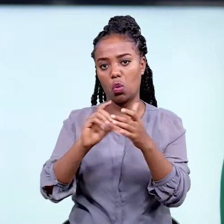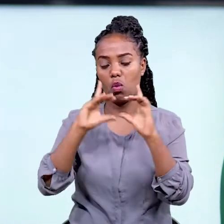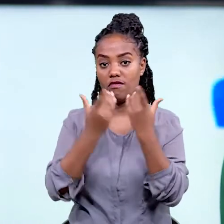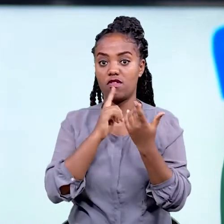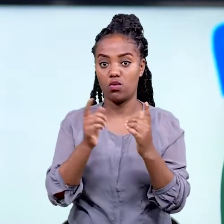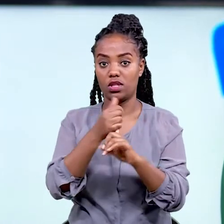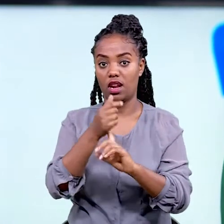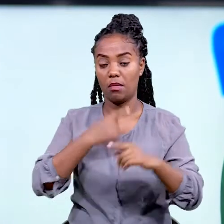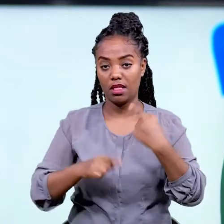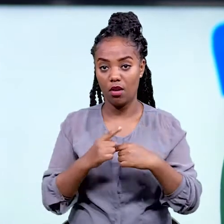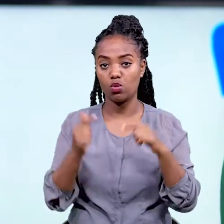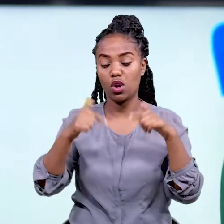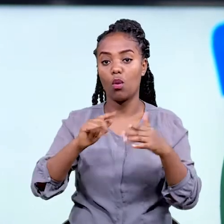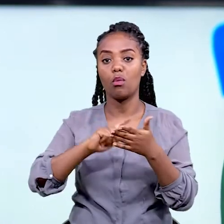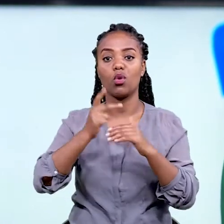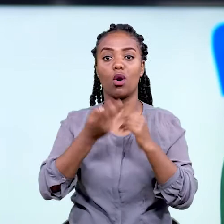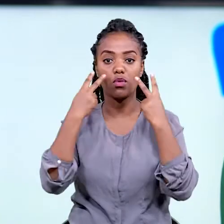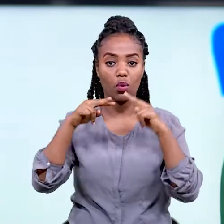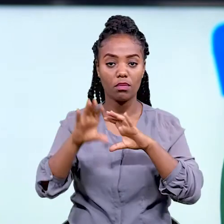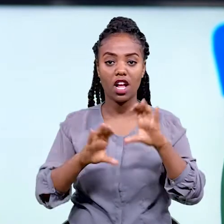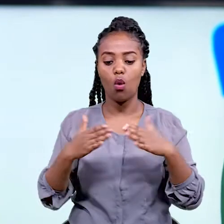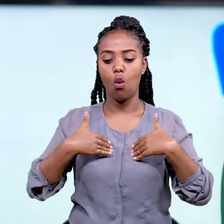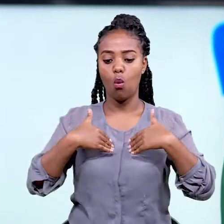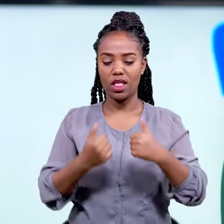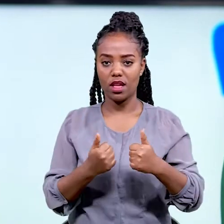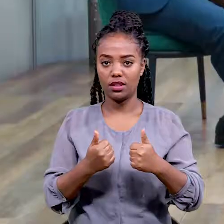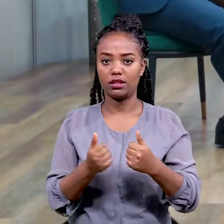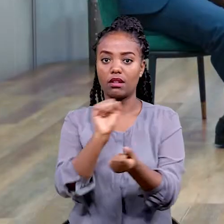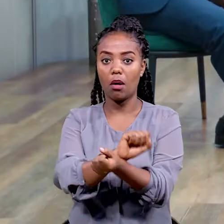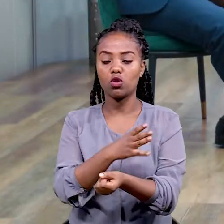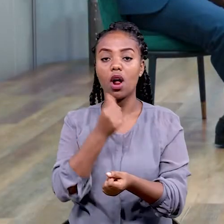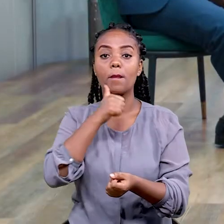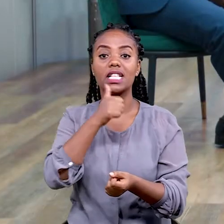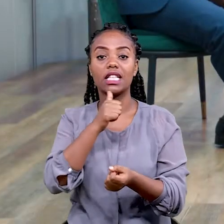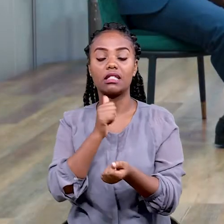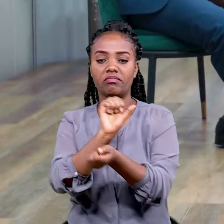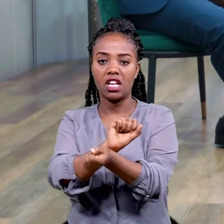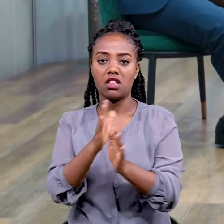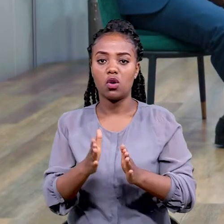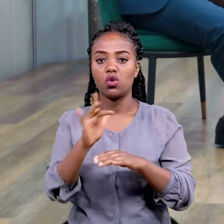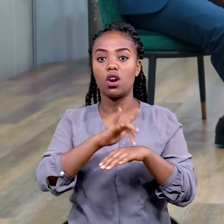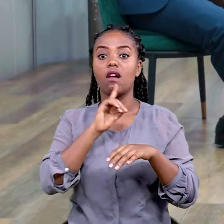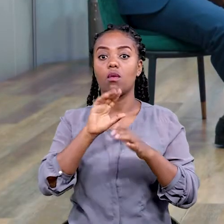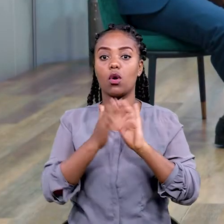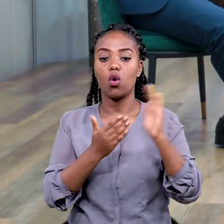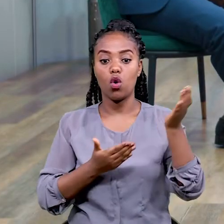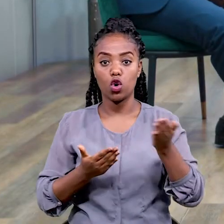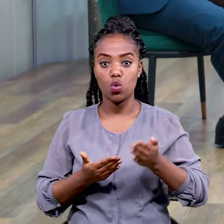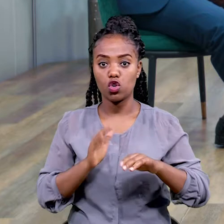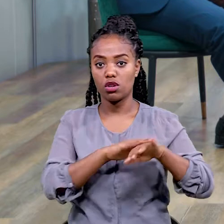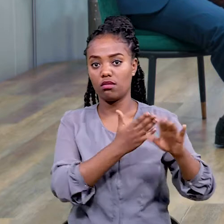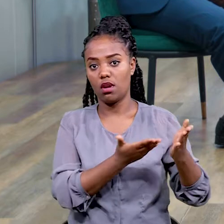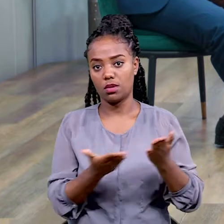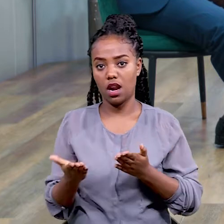የቀረብ ነው። በዛሬው መሰናዷችን ትኩረት የምናደርገው በወጣት ታራሚዎችና በሴት ታራሚዎች ላይ ነው የሚሆነው። እንግዶች